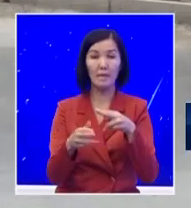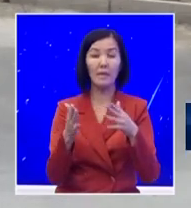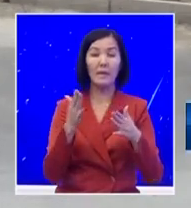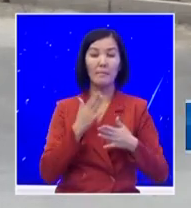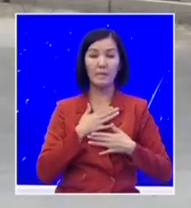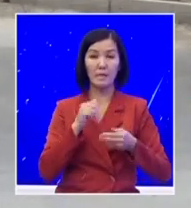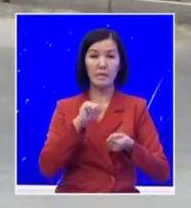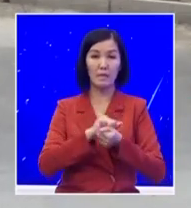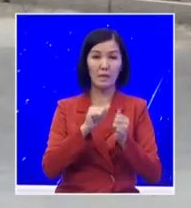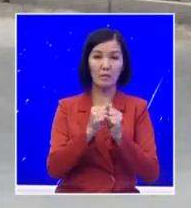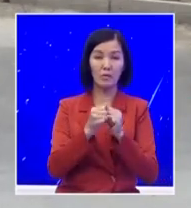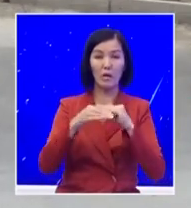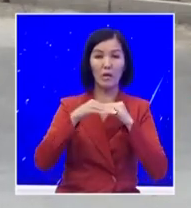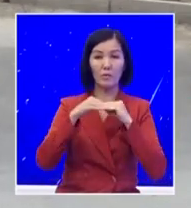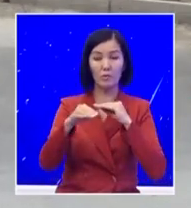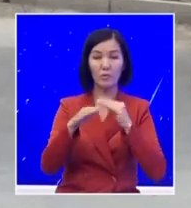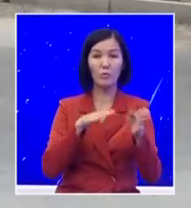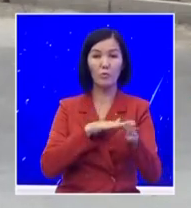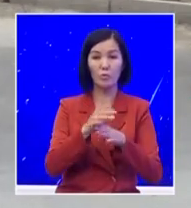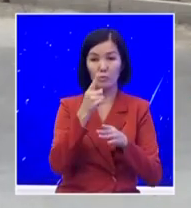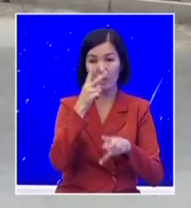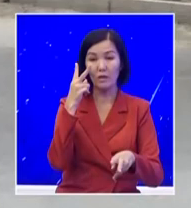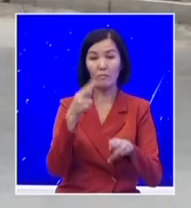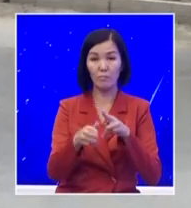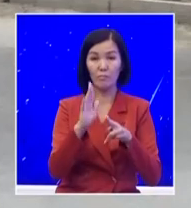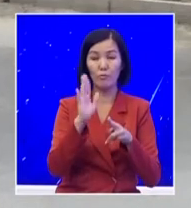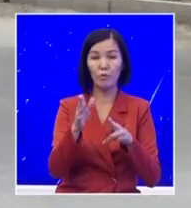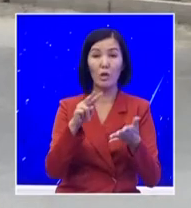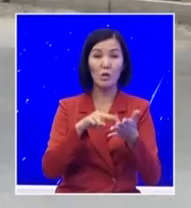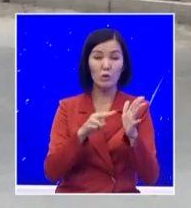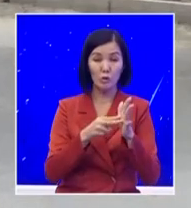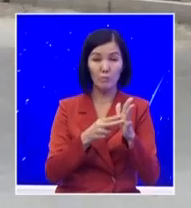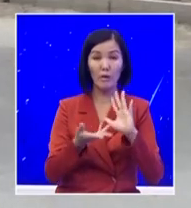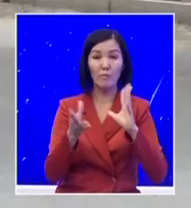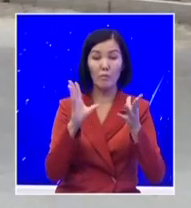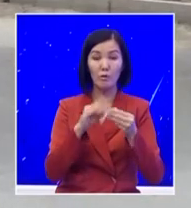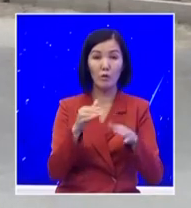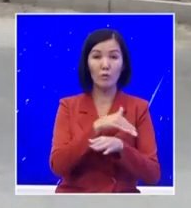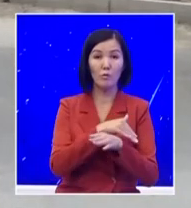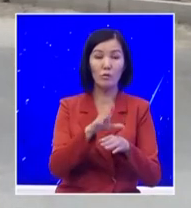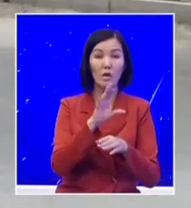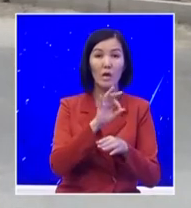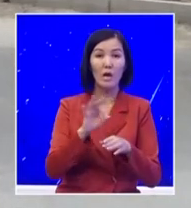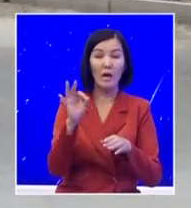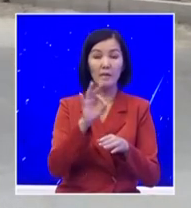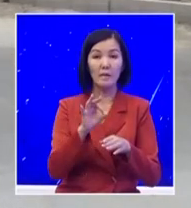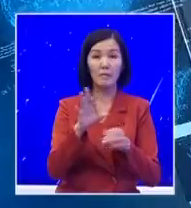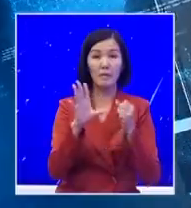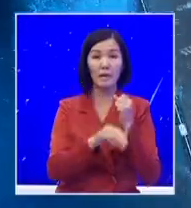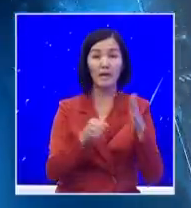асфальтты төсеп, толықтай осы жақын арада бітіреміз. План бойынша негізі бұл көше октябрьдің аяғына дейін уже біту